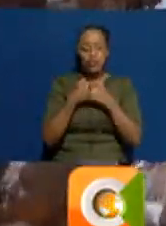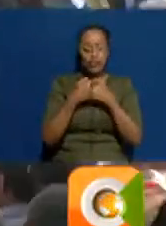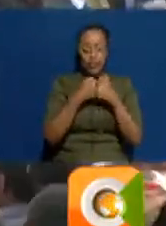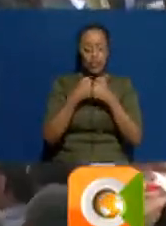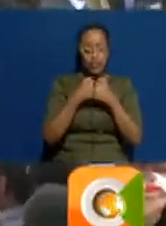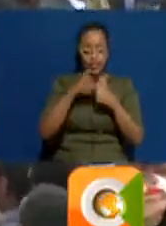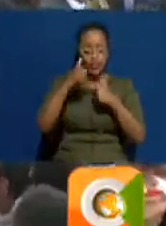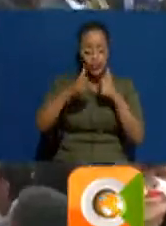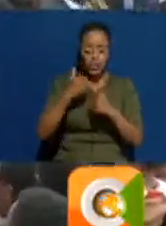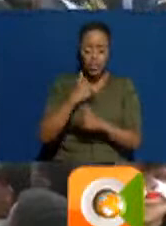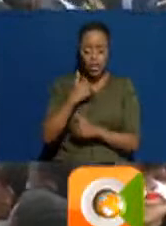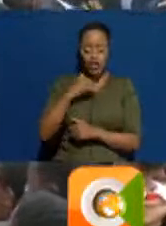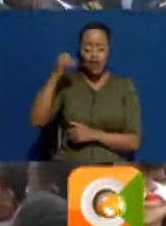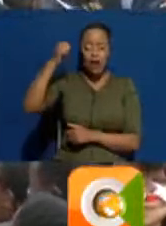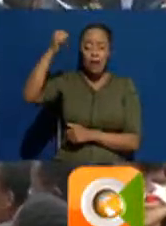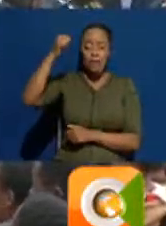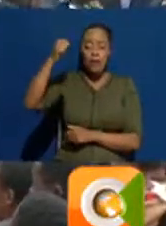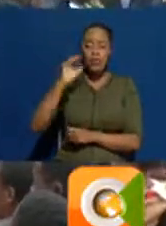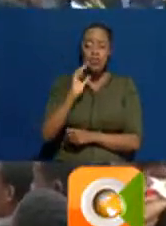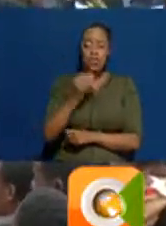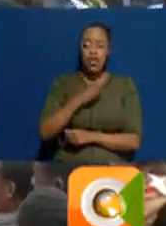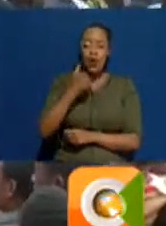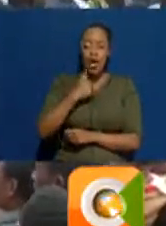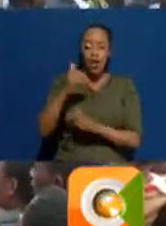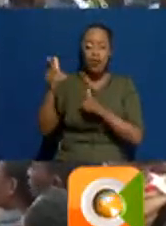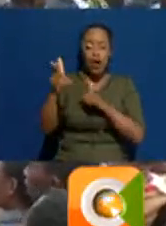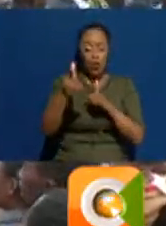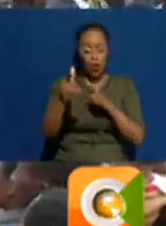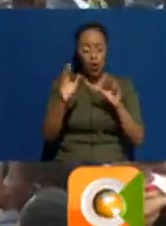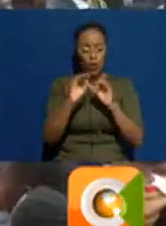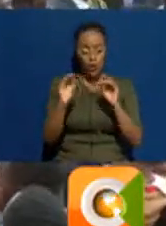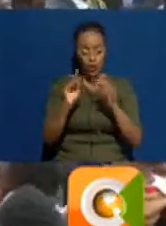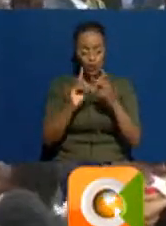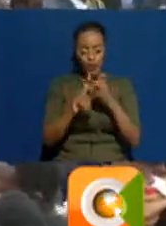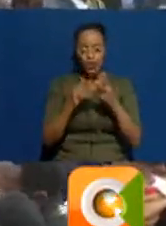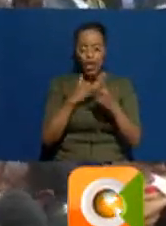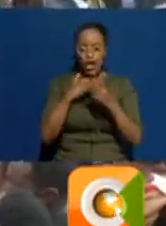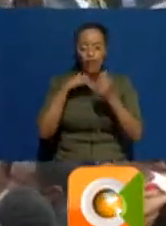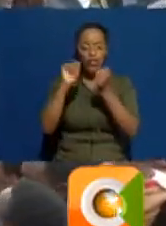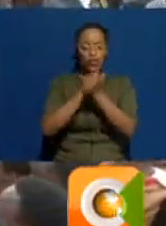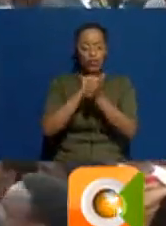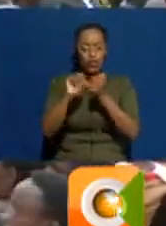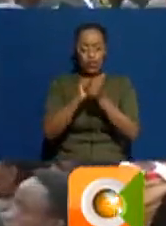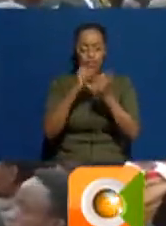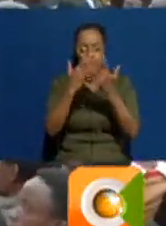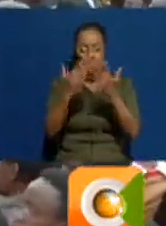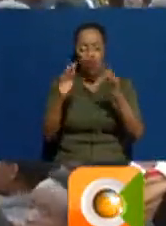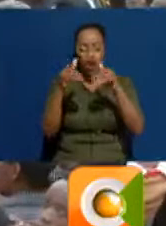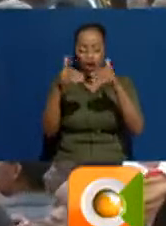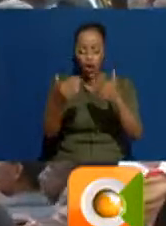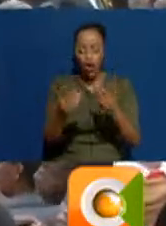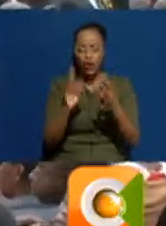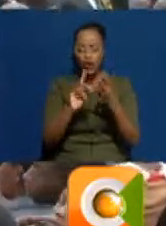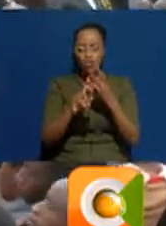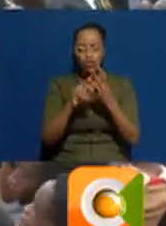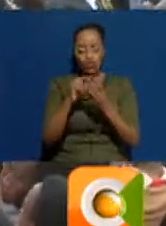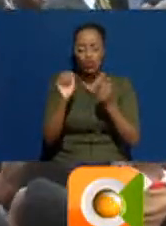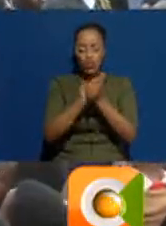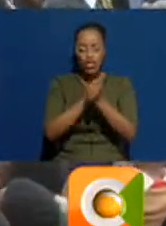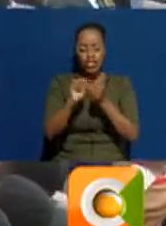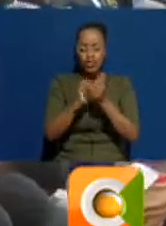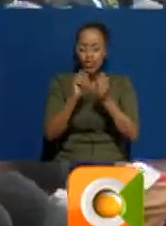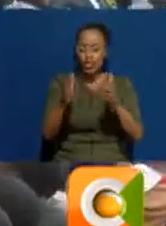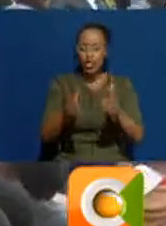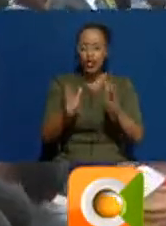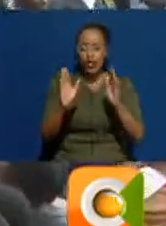maisha. Siasa yetu haitakuwa na vita. Haitakuwa ya kuharibu mali, haitakuwa ya kuharibu